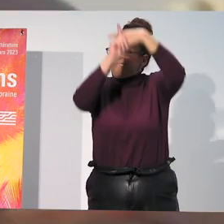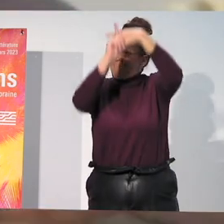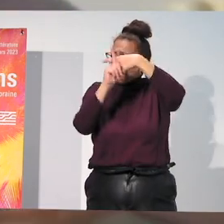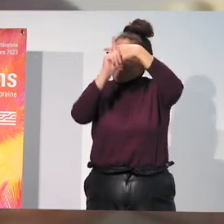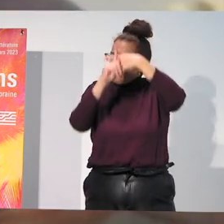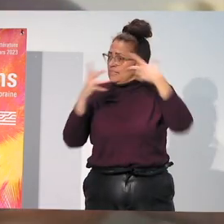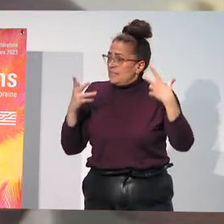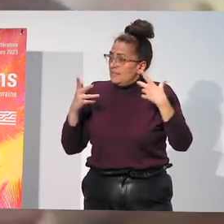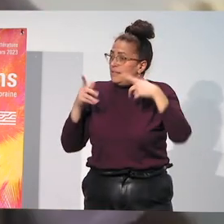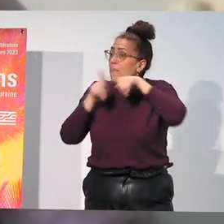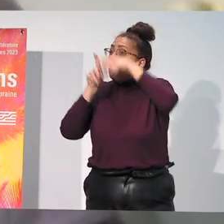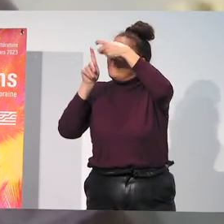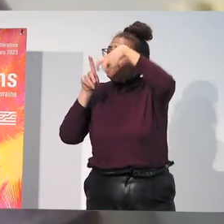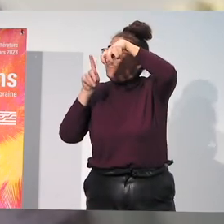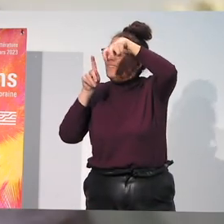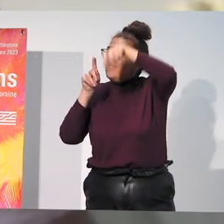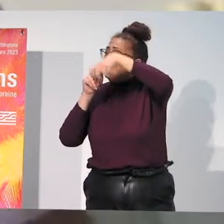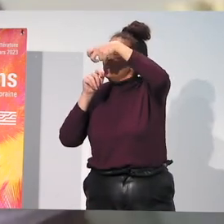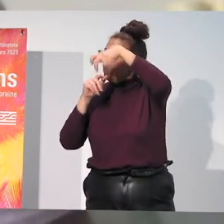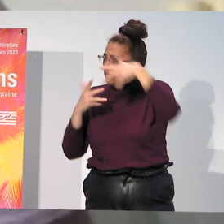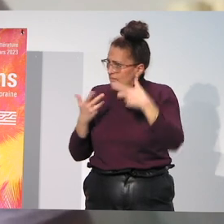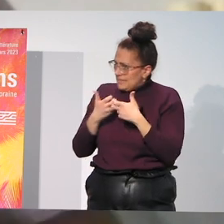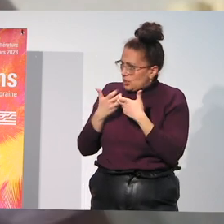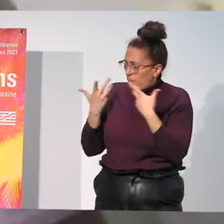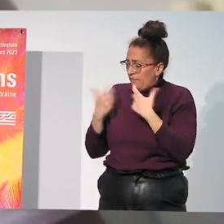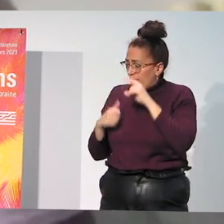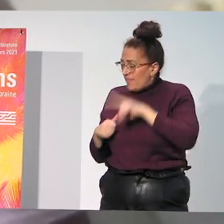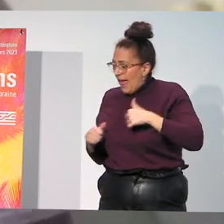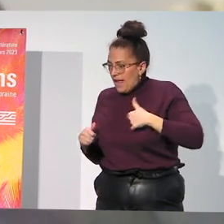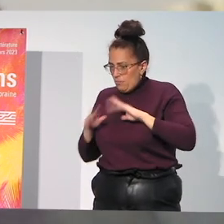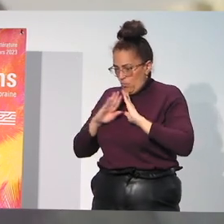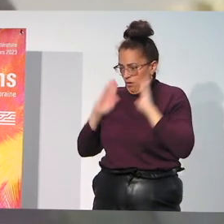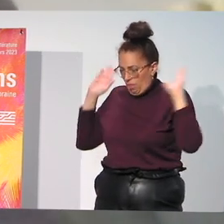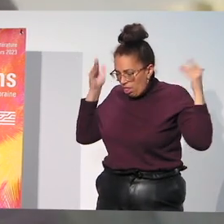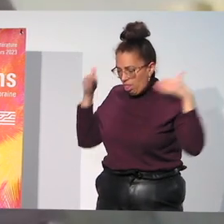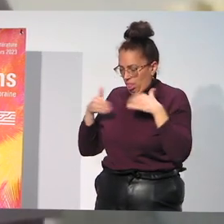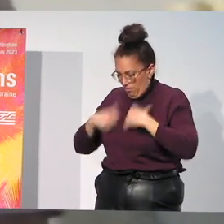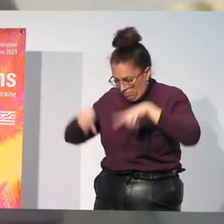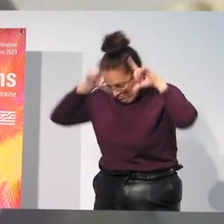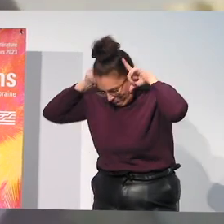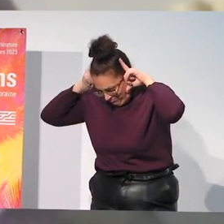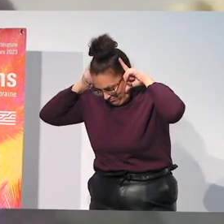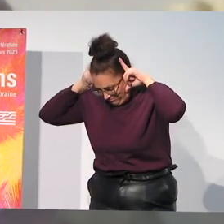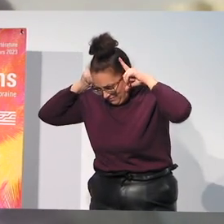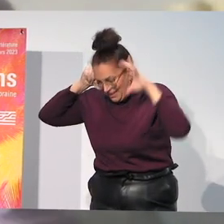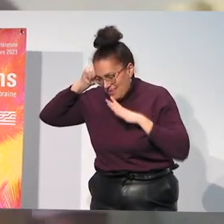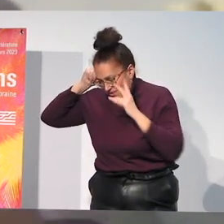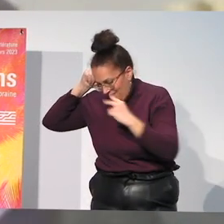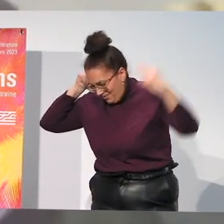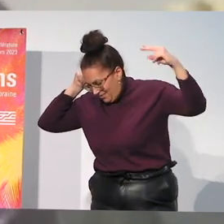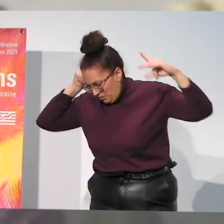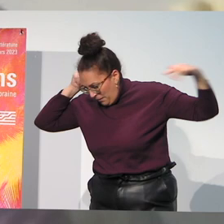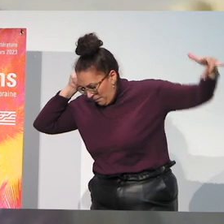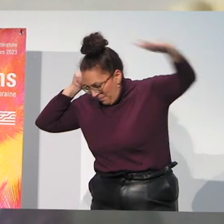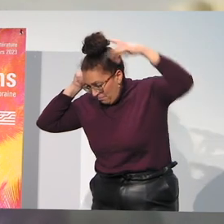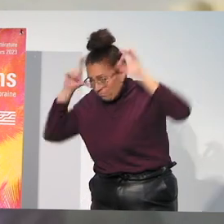voit. Mais lui ne le voit pas, et heureusement, il est juste concentré dans la structure narrative et romanesque de son texte pour que ça